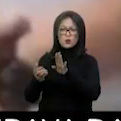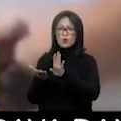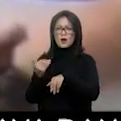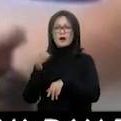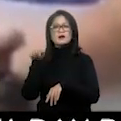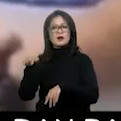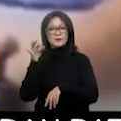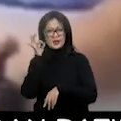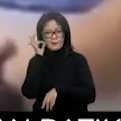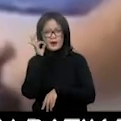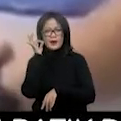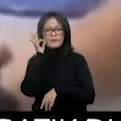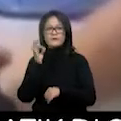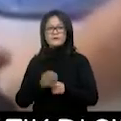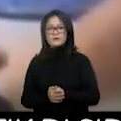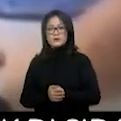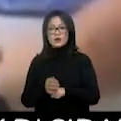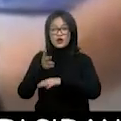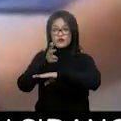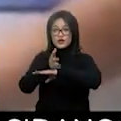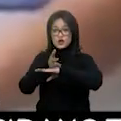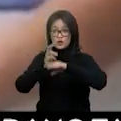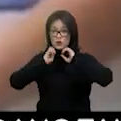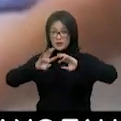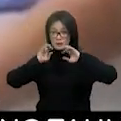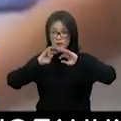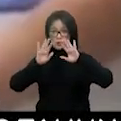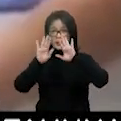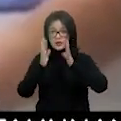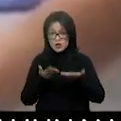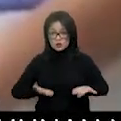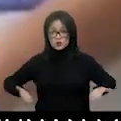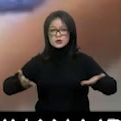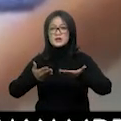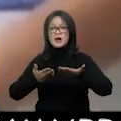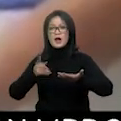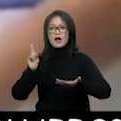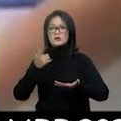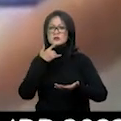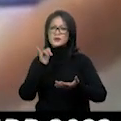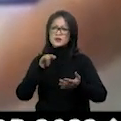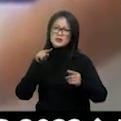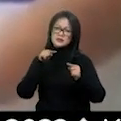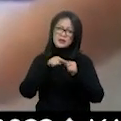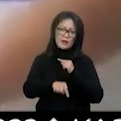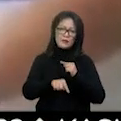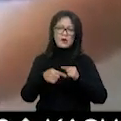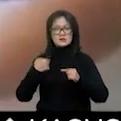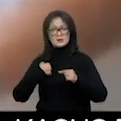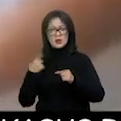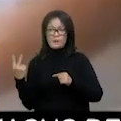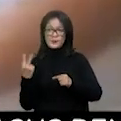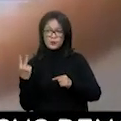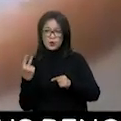Ingin mengklarifikasi video yang tersebar di media sosial. Wow. Karena sudah ada kesalahpahaman di antara kita berdua dan telah merugikan